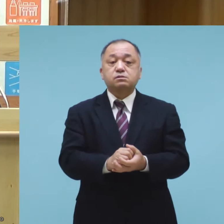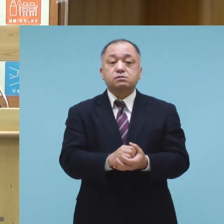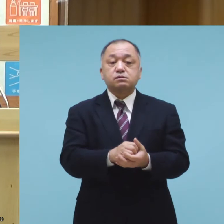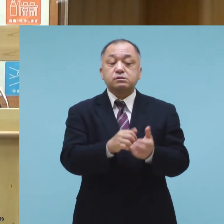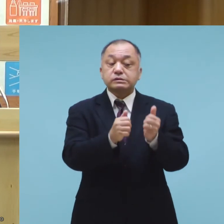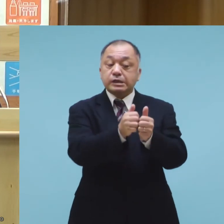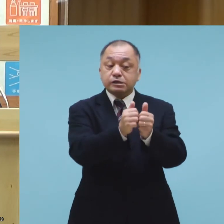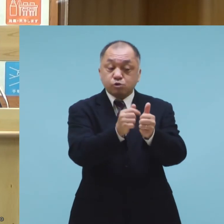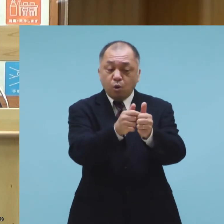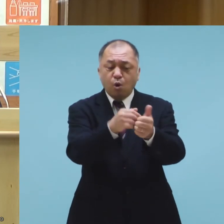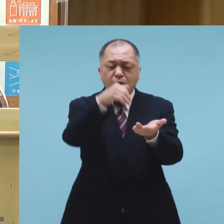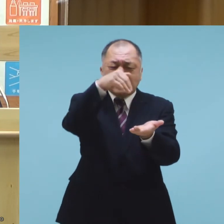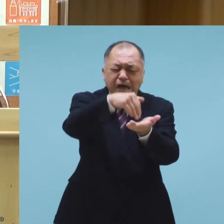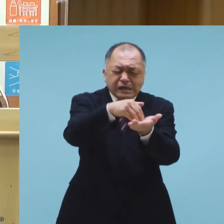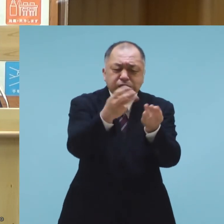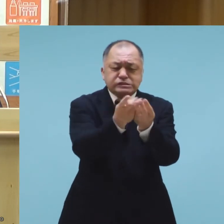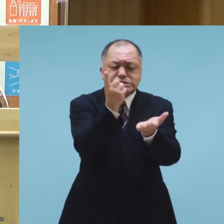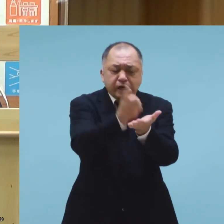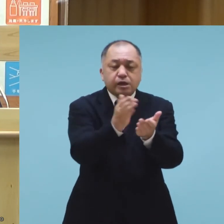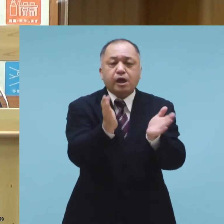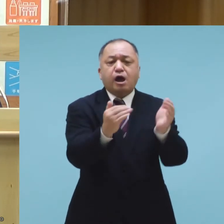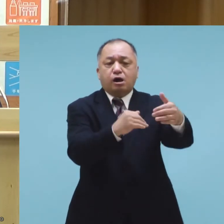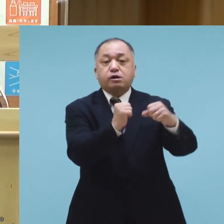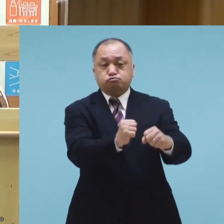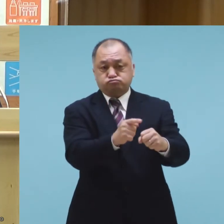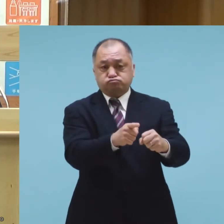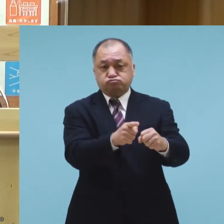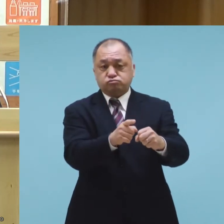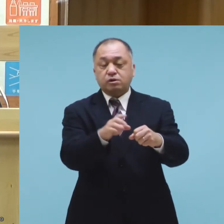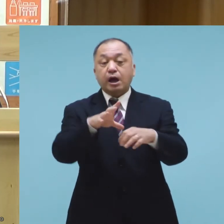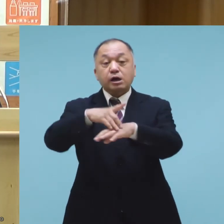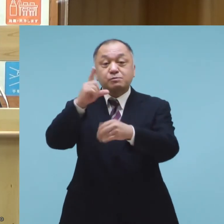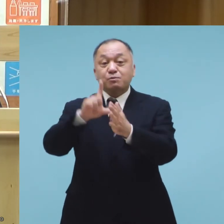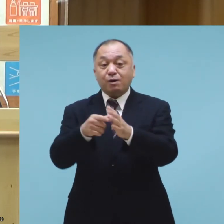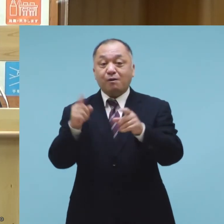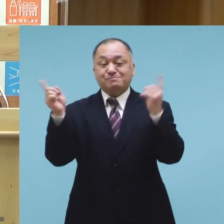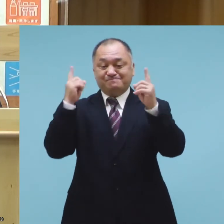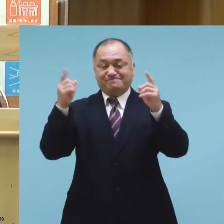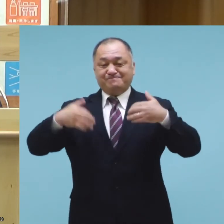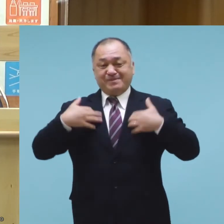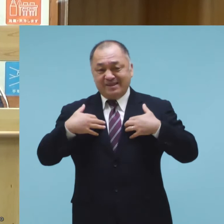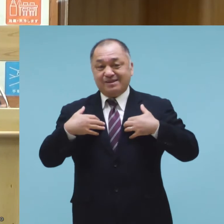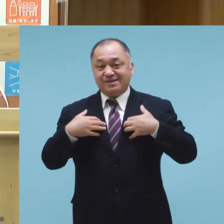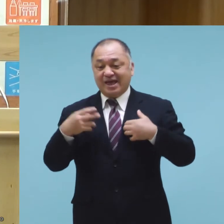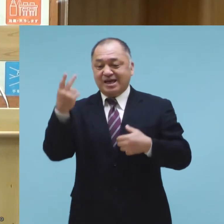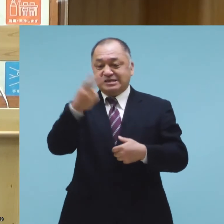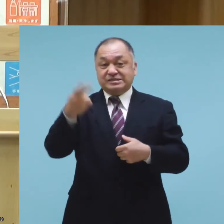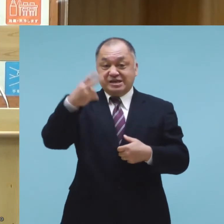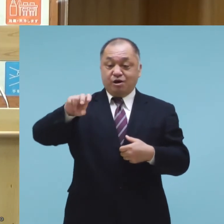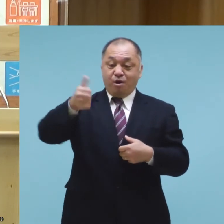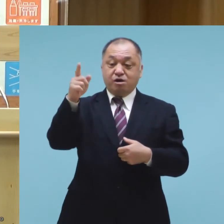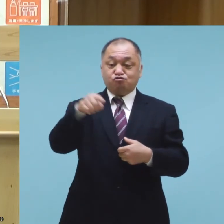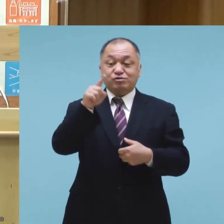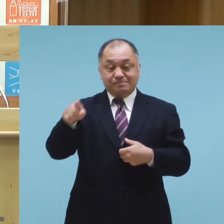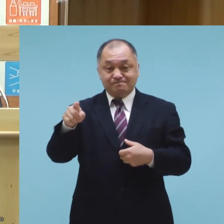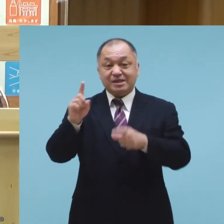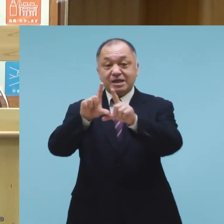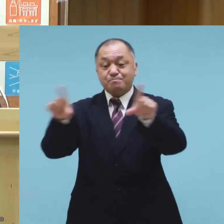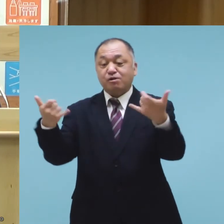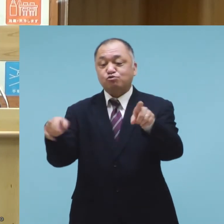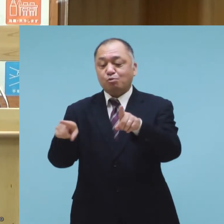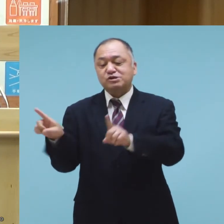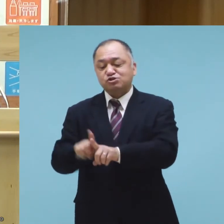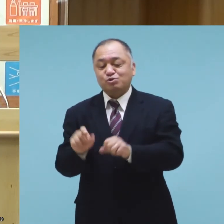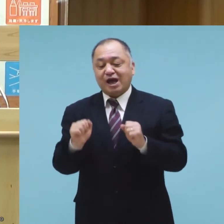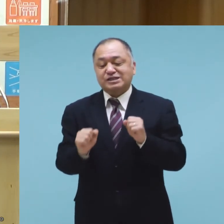の人数でそれをやると、当初はそのフェスティバルってことで、2500人一般の方も走